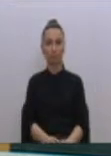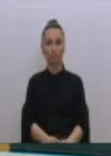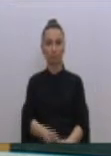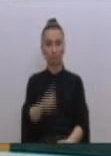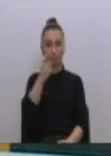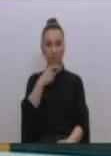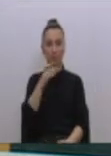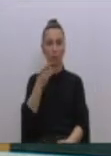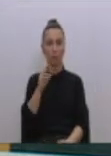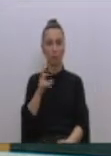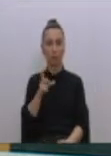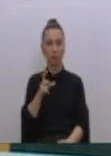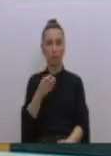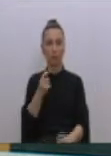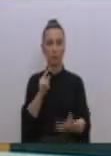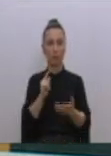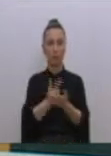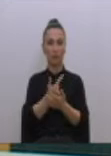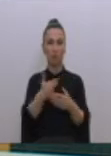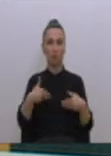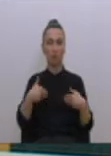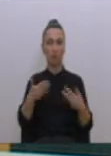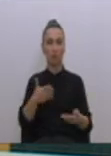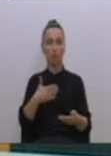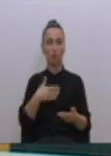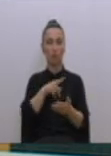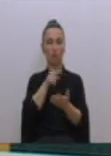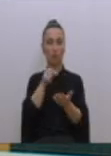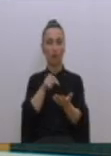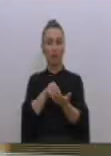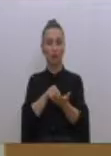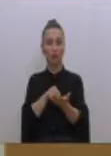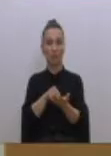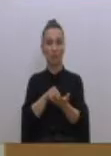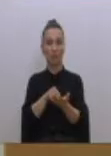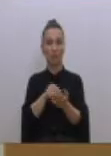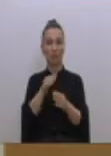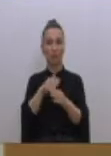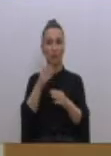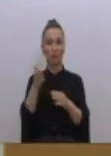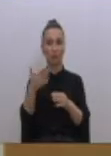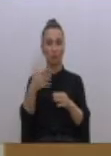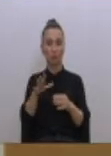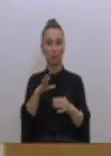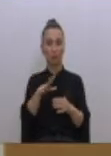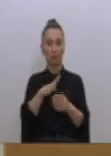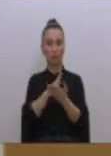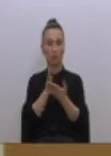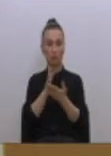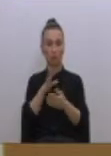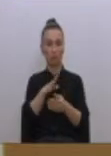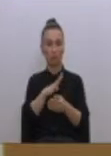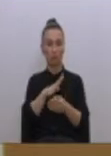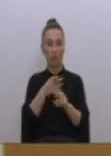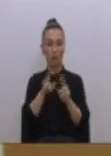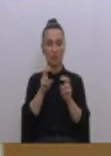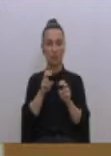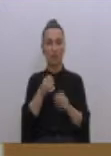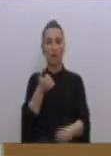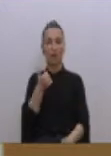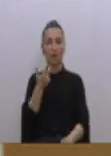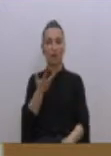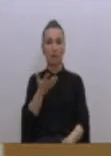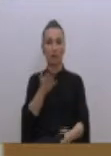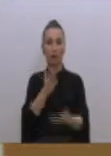ბატონო ცოტნე, კიდევ ერთხელ მოგესალმებით. ჩემი კითხვა პრინციპში ნაწილობრივ დავსვი. ეს არის randelat